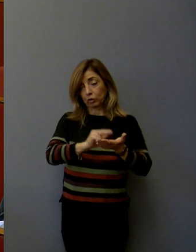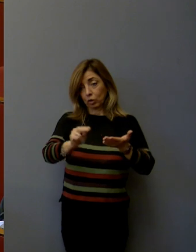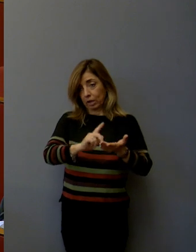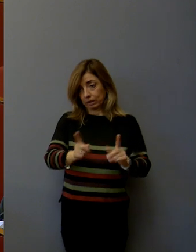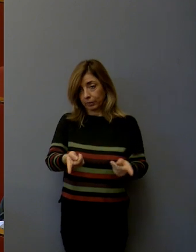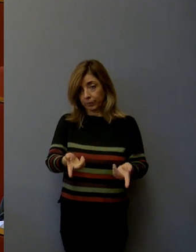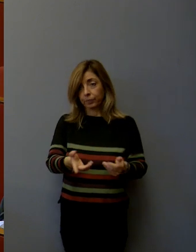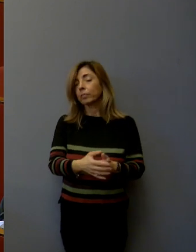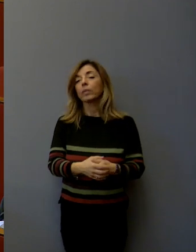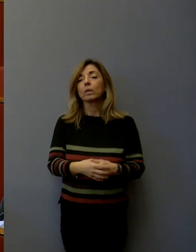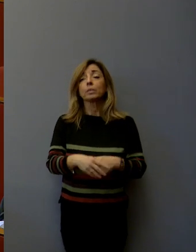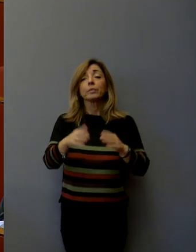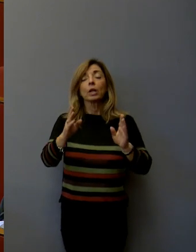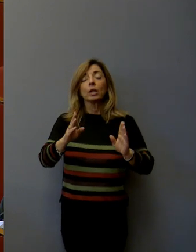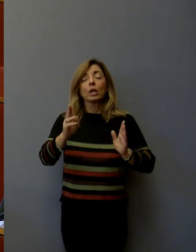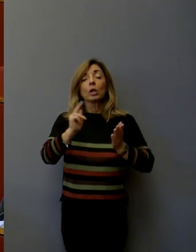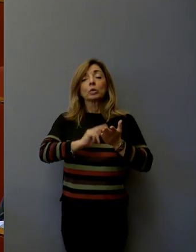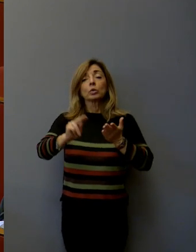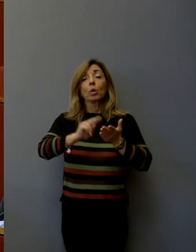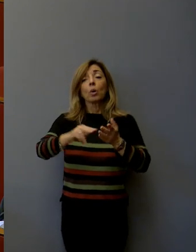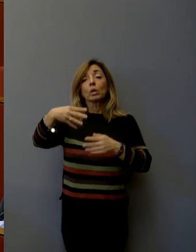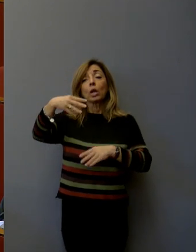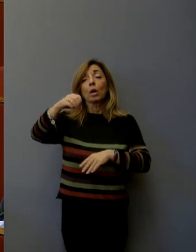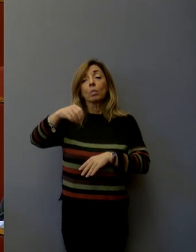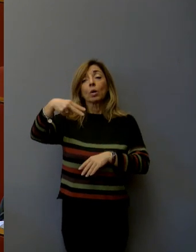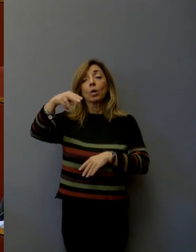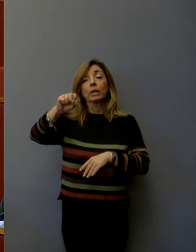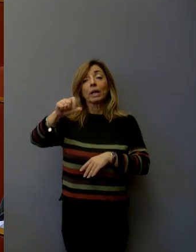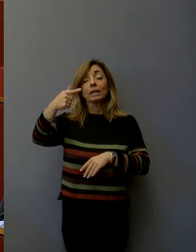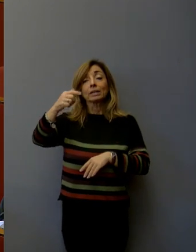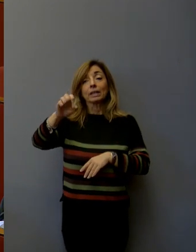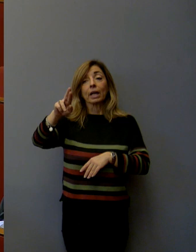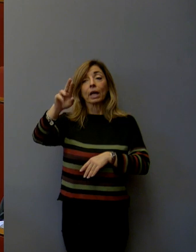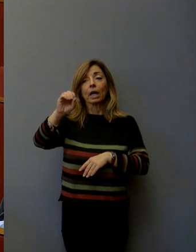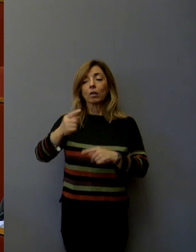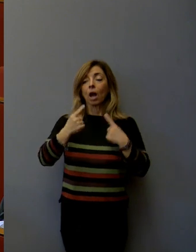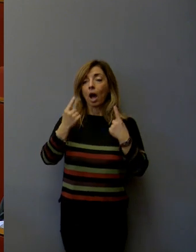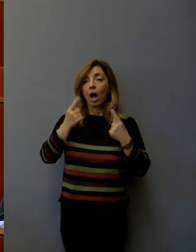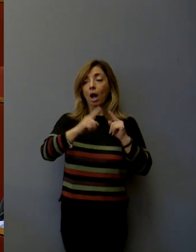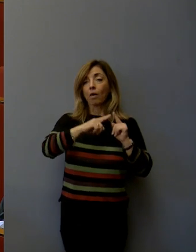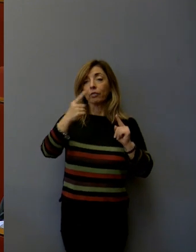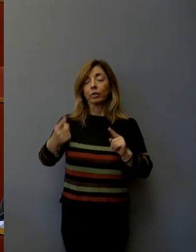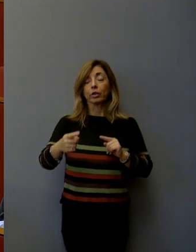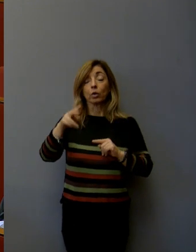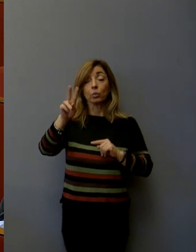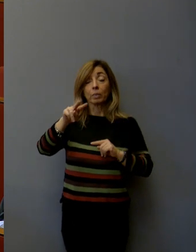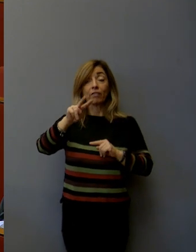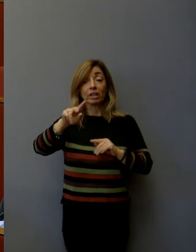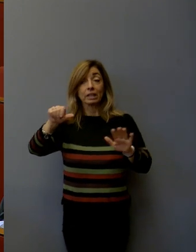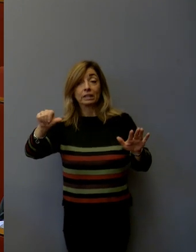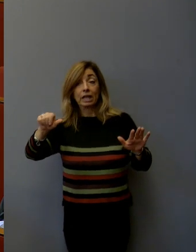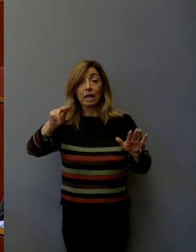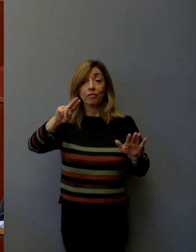la scuola monastero non può aspettare il 2026 27 28 boh chissà probabilmente